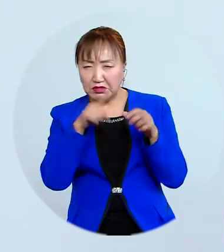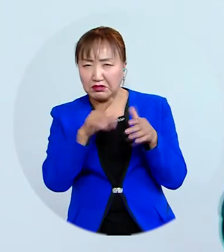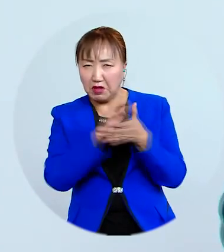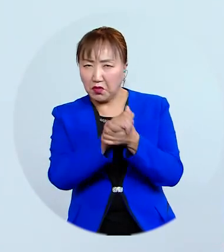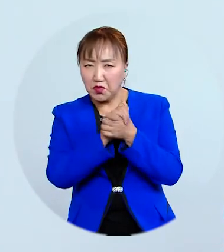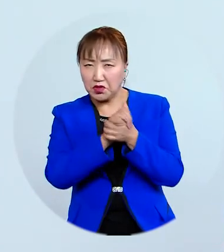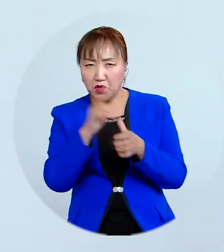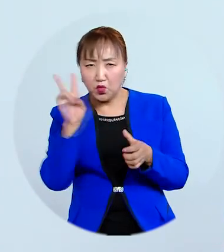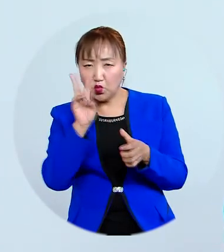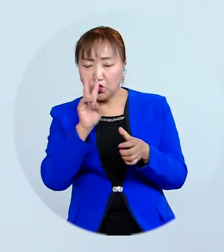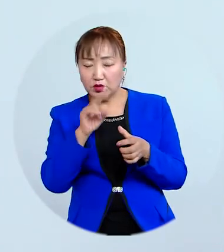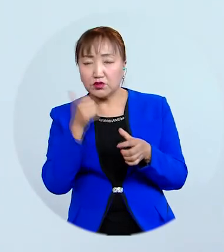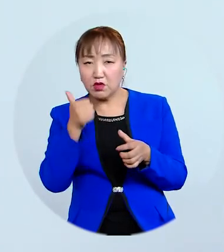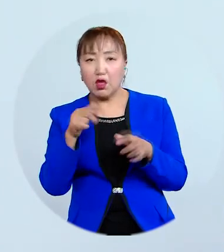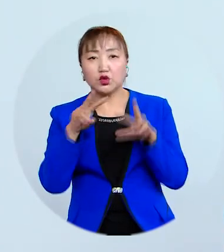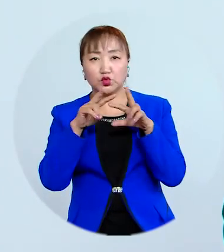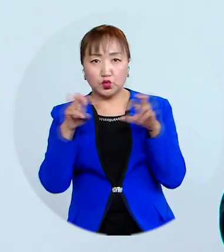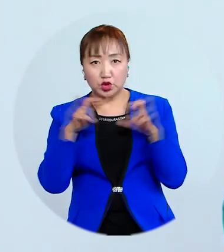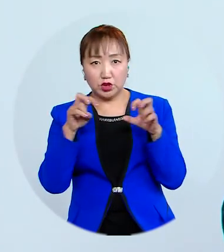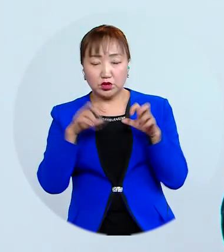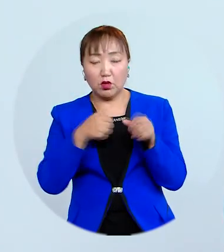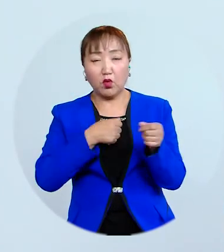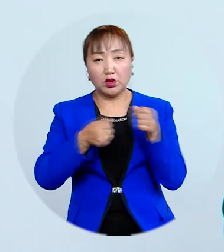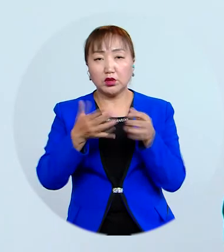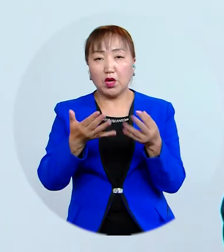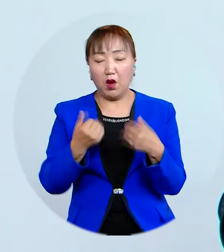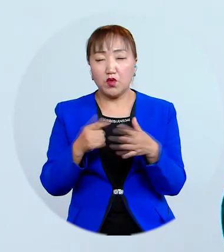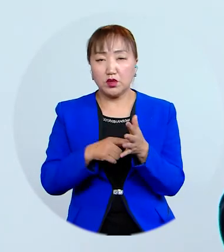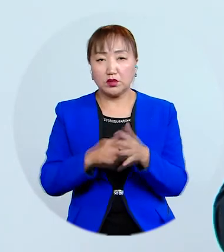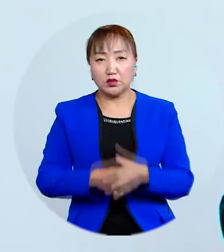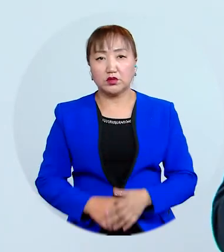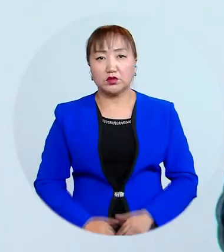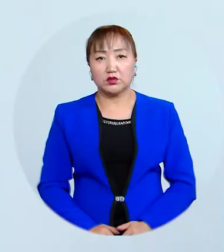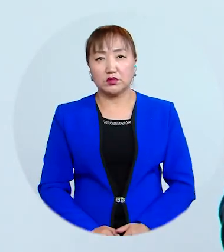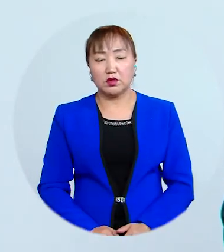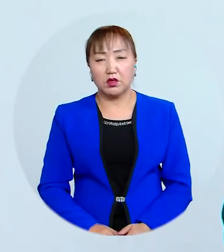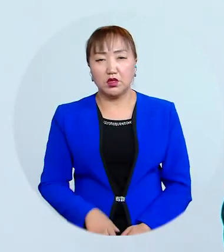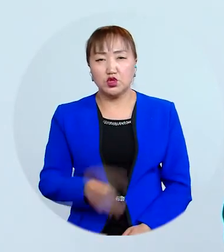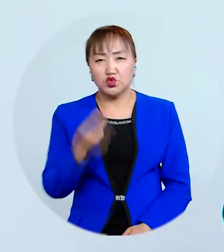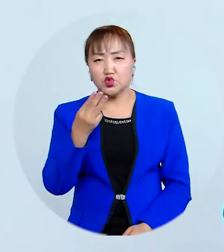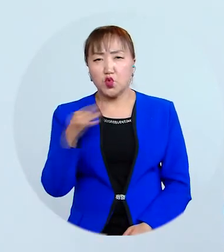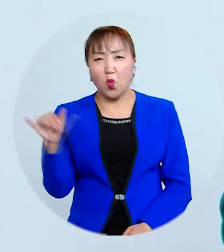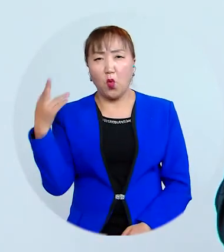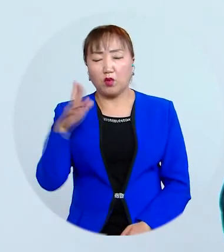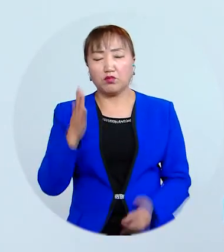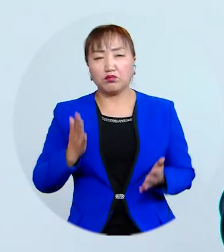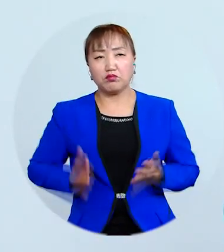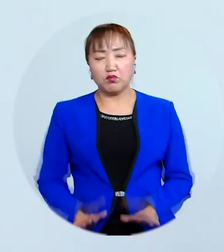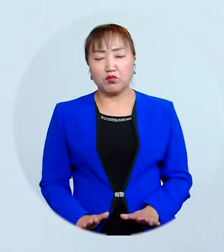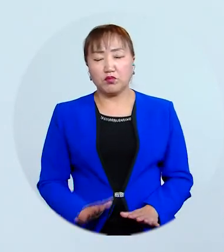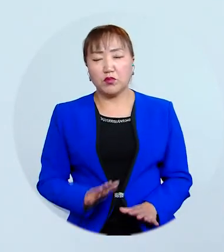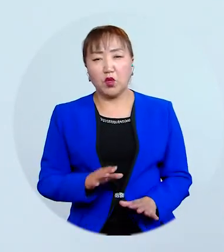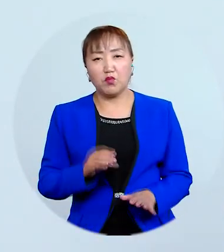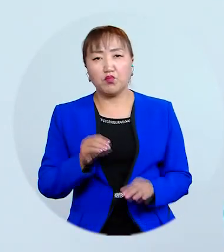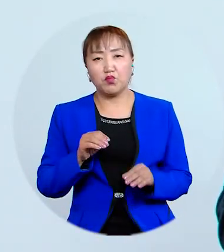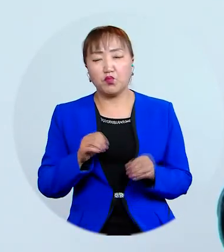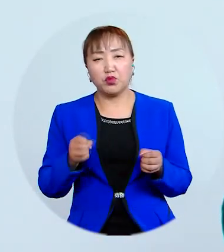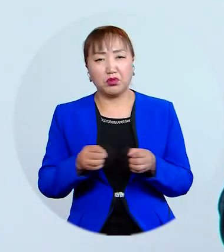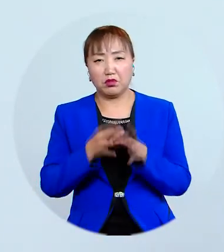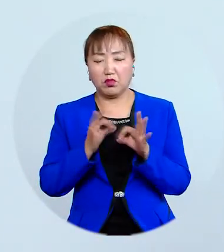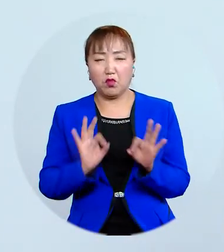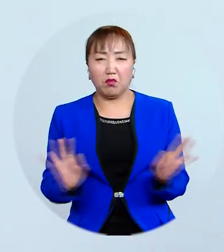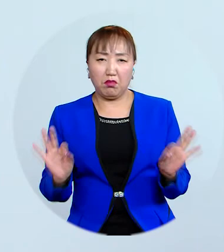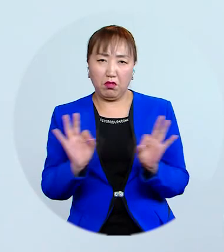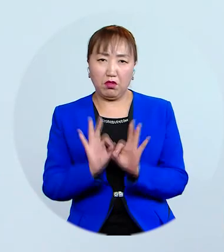хэр найдвартай вэ гэдгийг нас заавал харж чагараа. Тэр ер нь шууд ингээд одоо хүний өвчнийг эмчилждэг ч юм уу, шууд тураачдаг ч юм уу